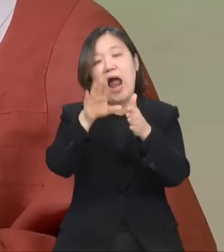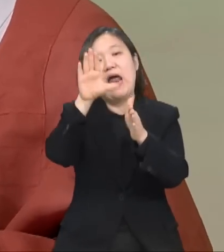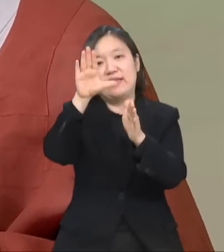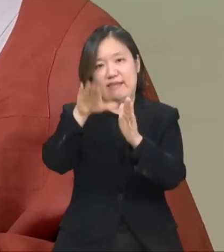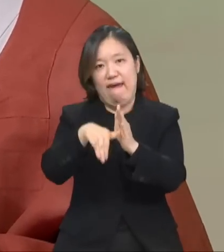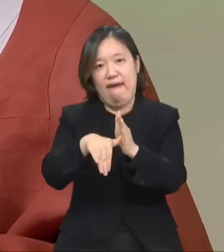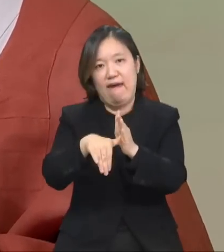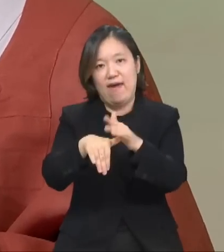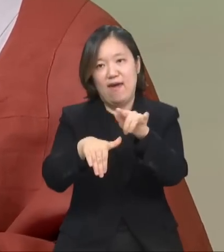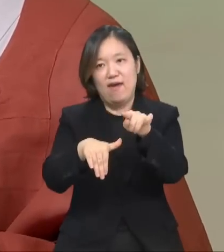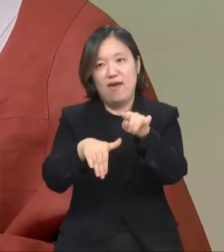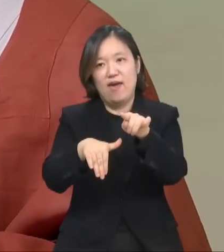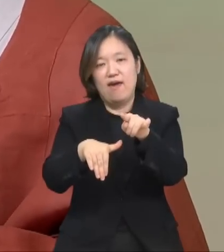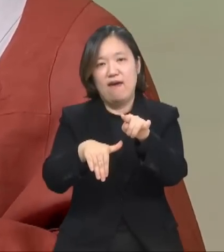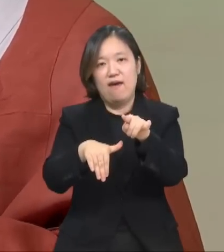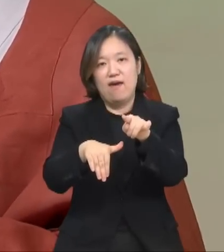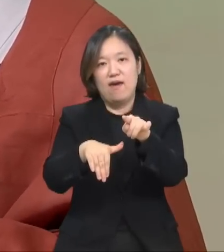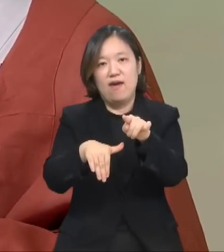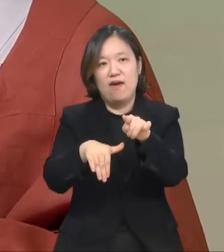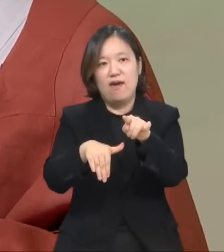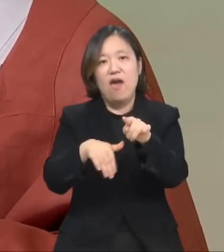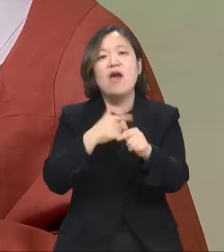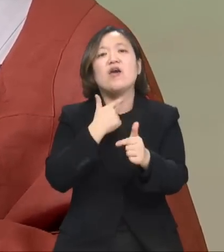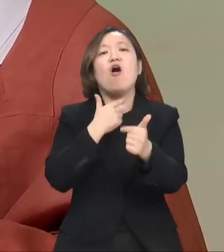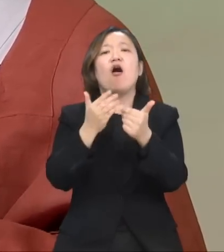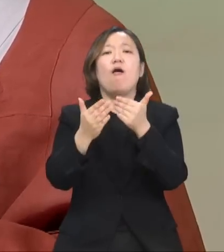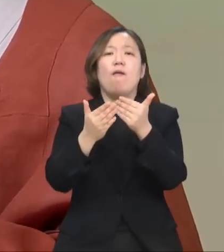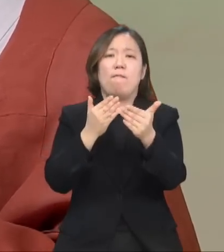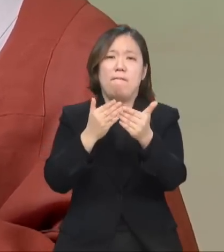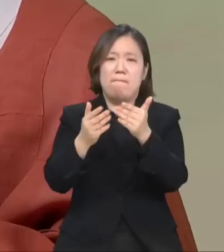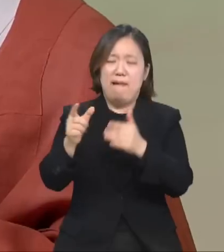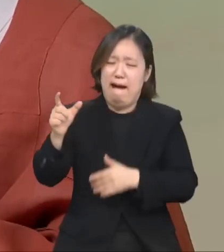어떤 강렬한 이제 체험을 하신 거겠죠